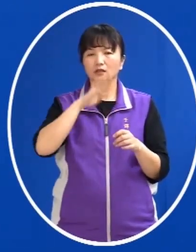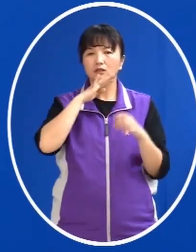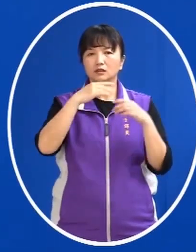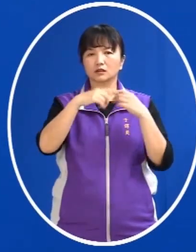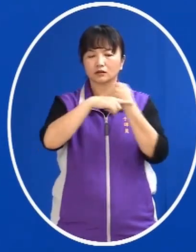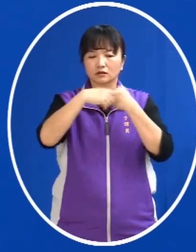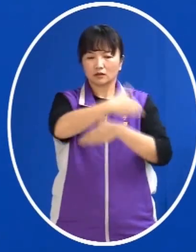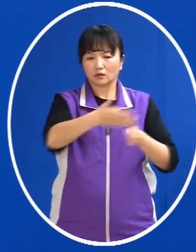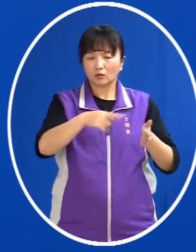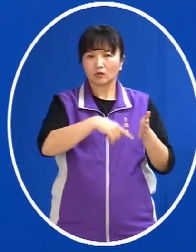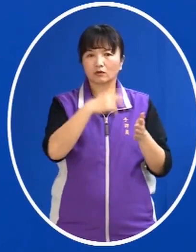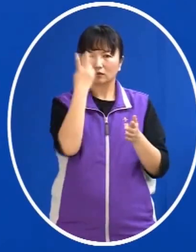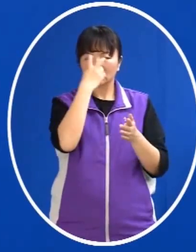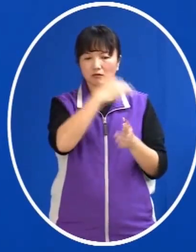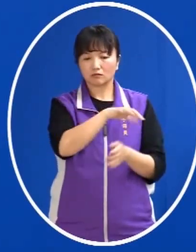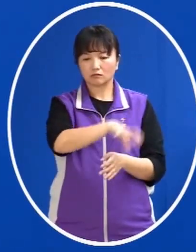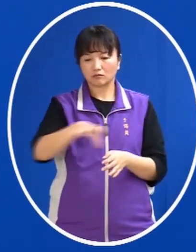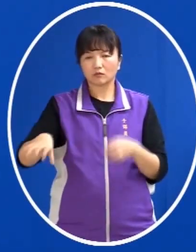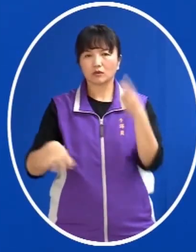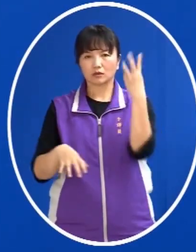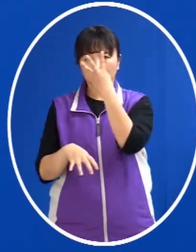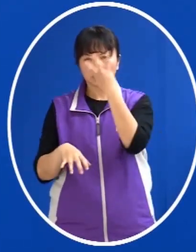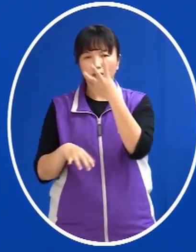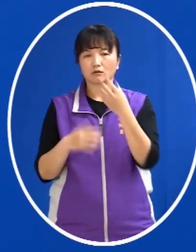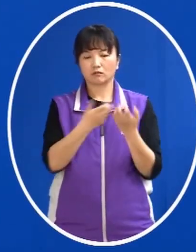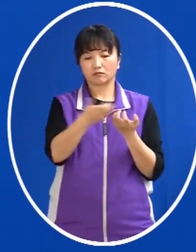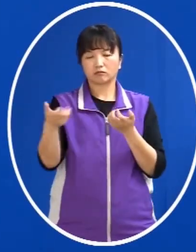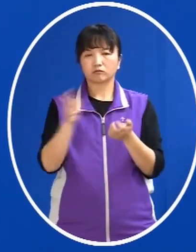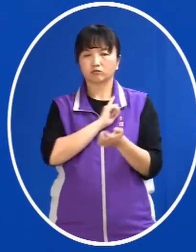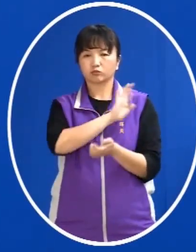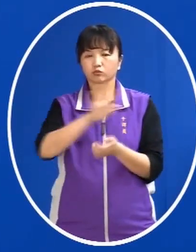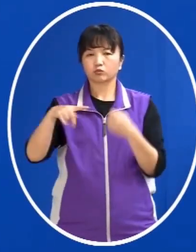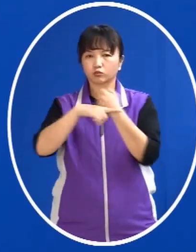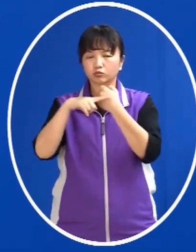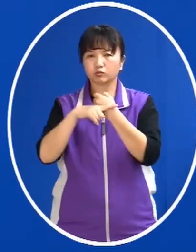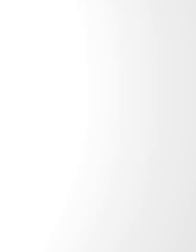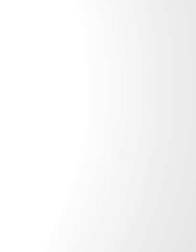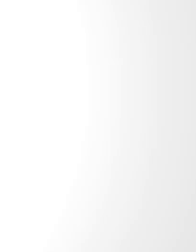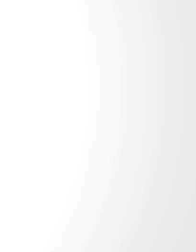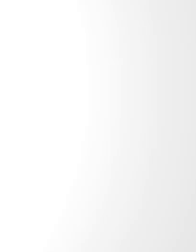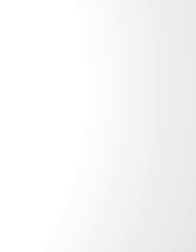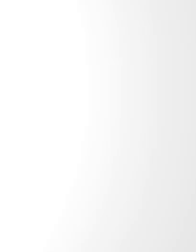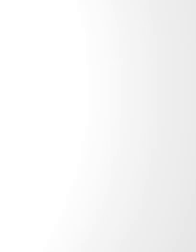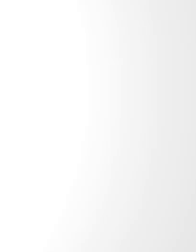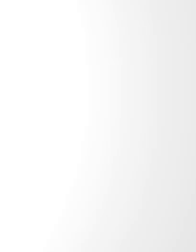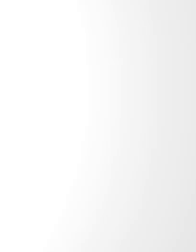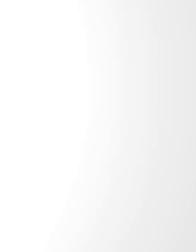检查，那在三个实验室分别做检查，那也都得到一致的结果。